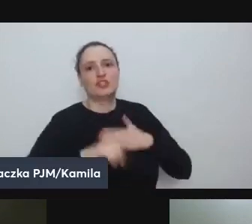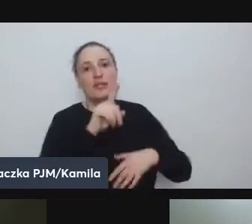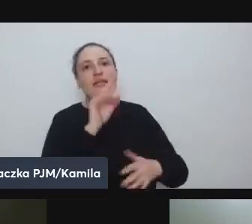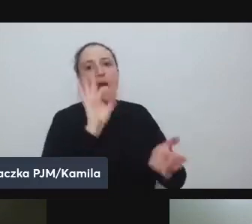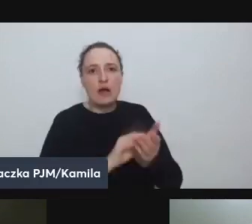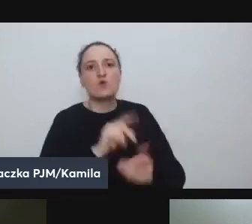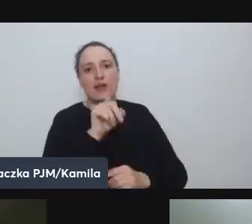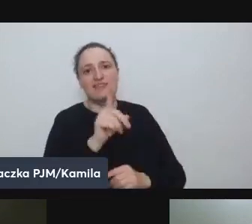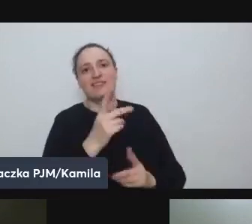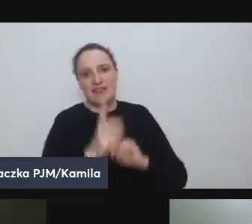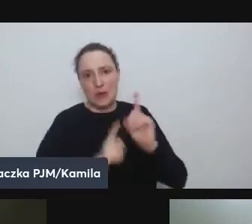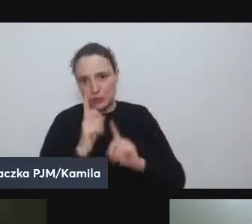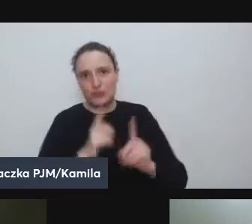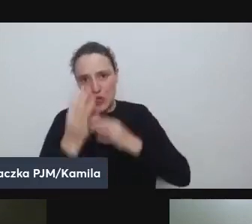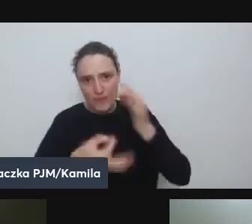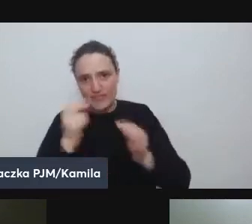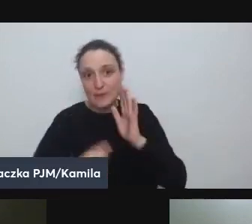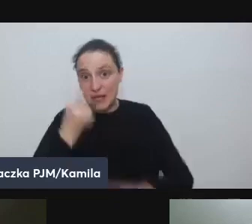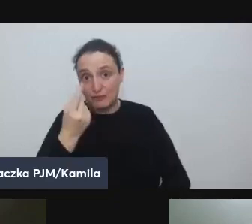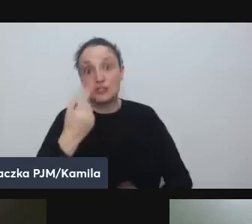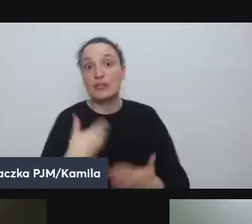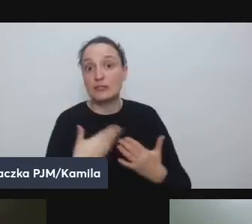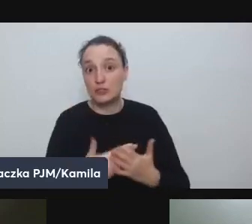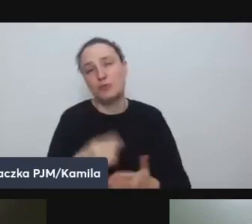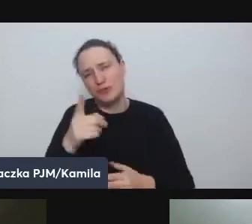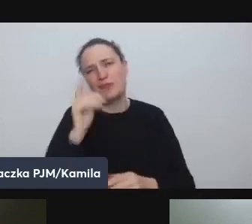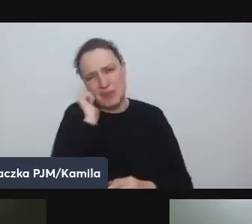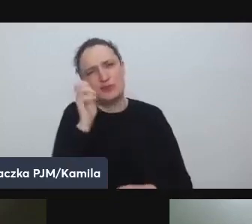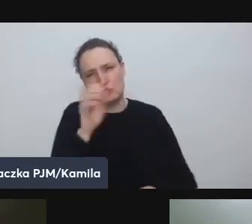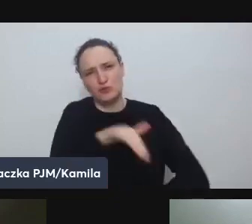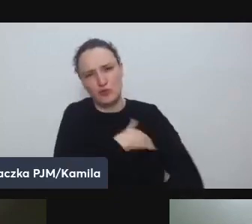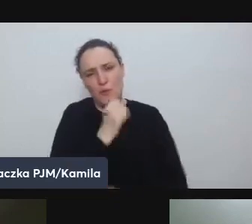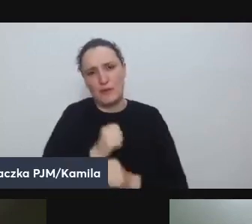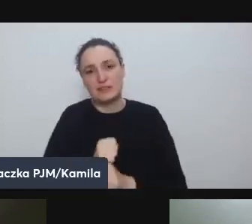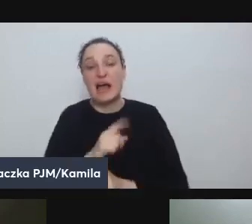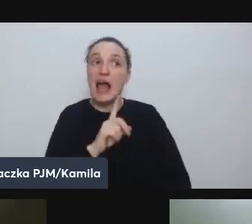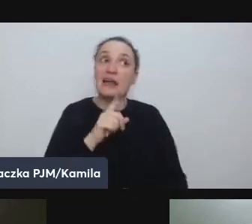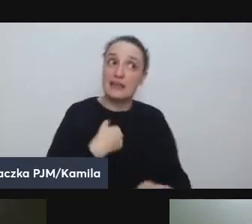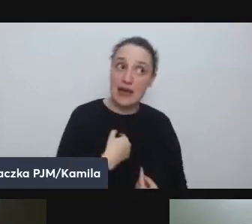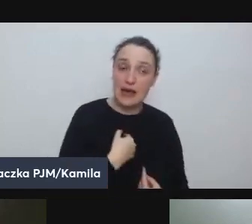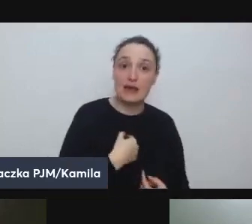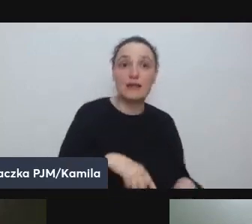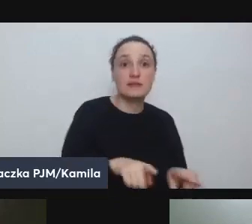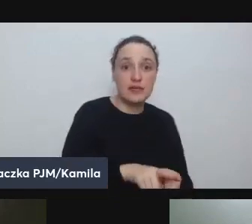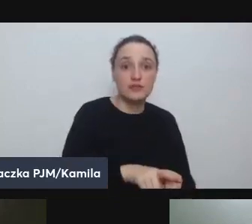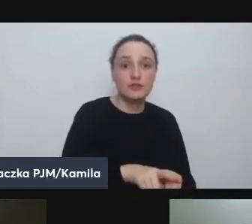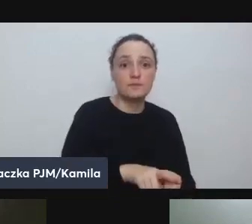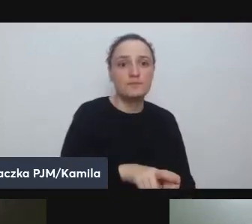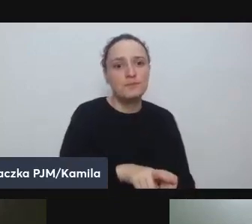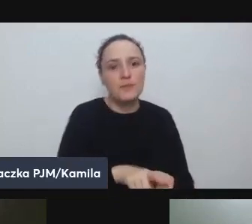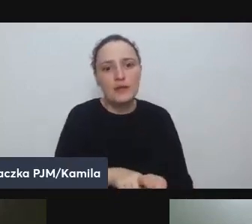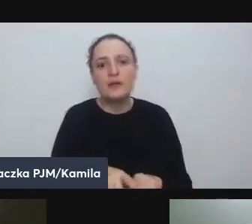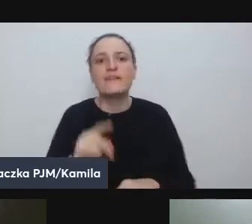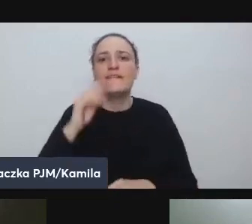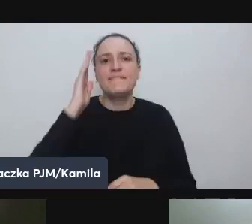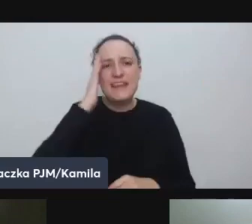na co dzień w tym systemie szkolnym, bo rzeczywiście też jak się gdzieś zgłębiałam w ten temat, to tak no, słabo, że to